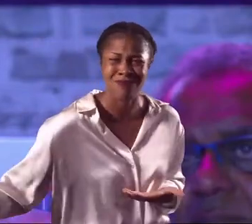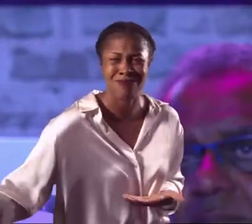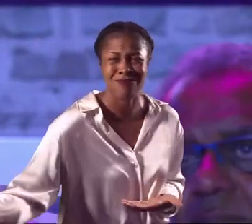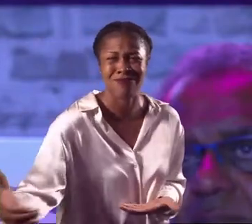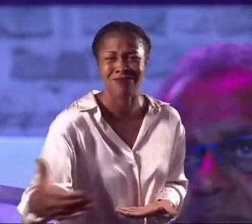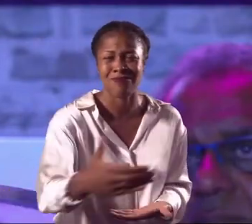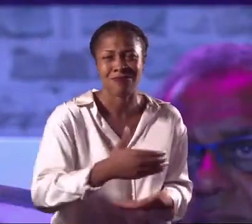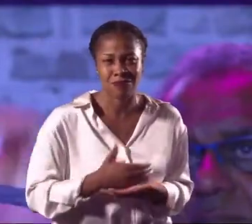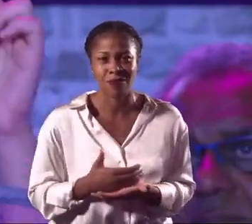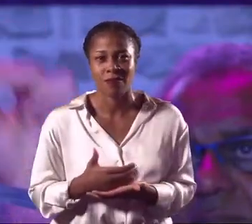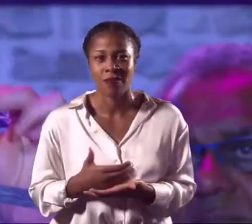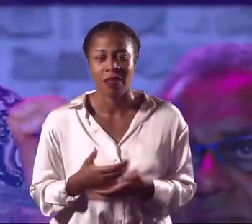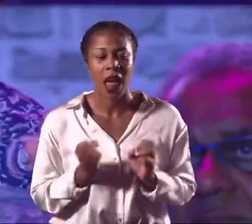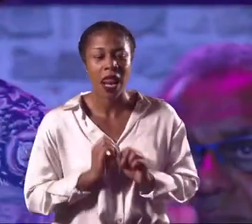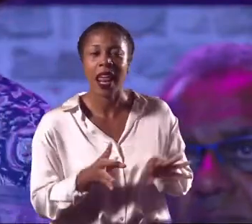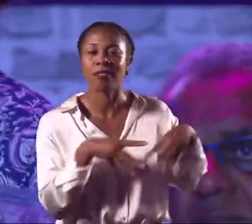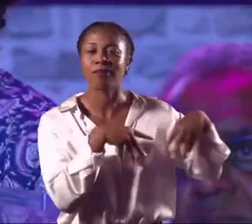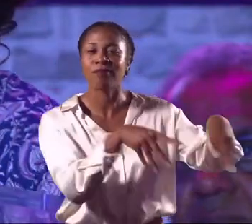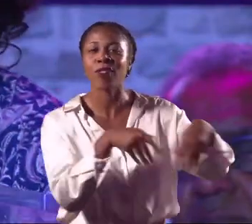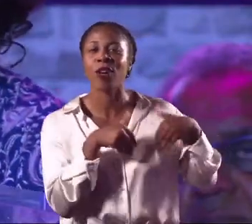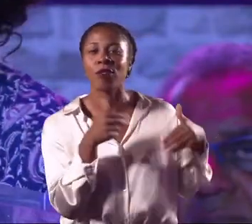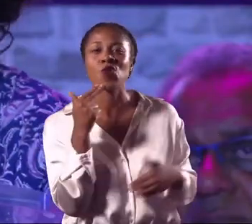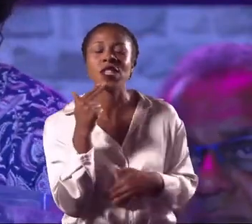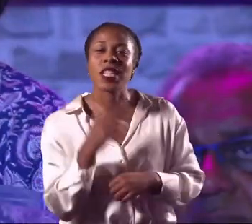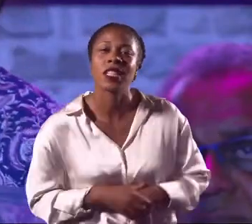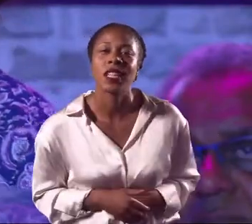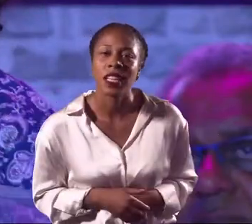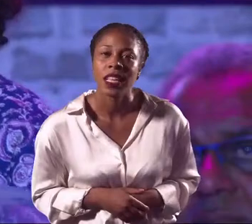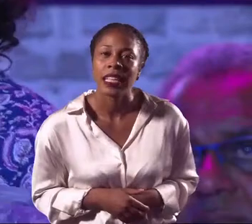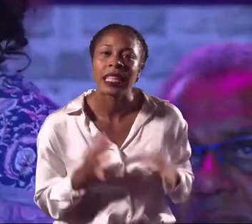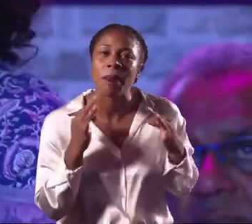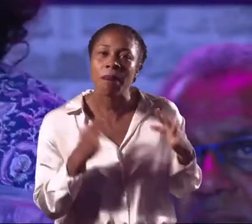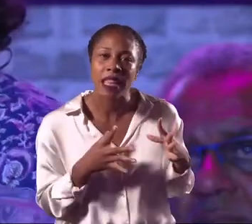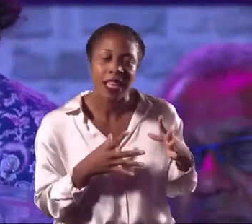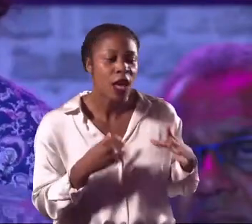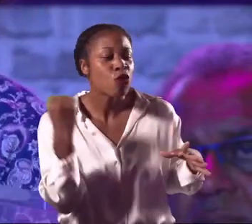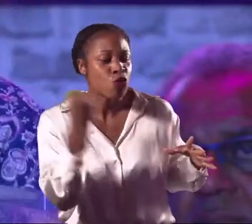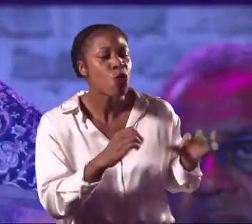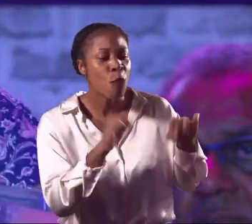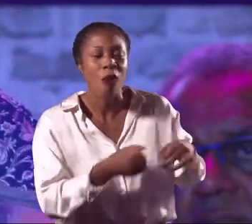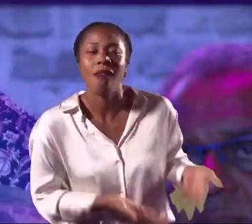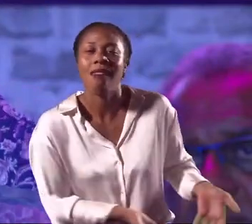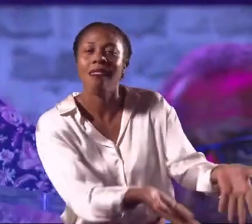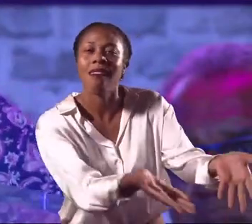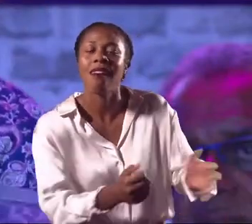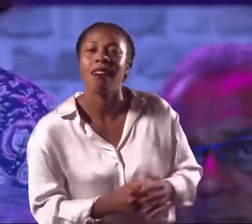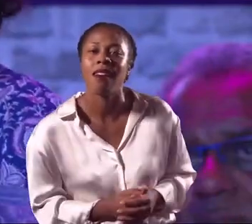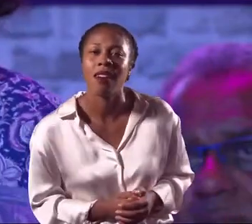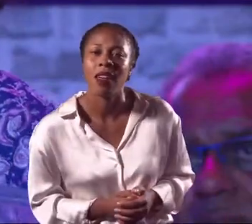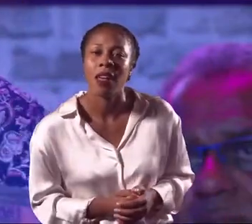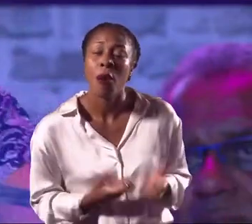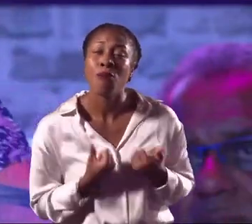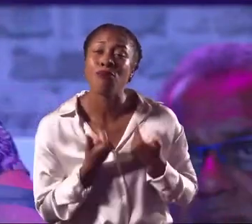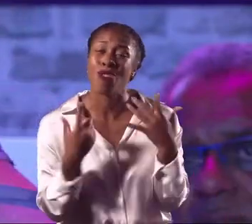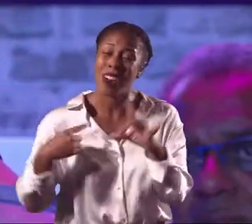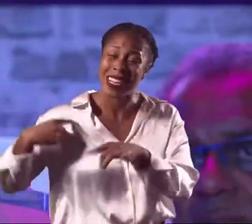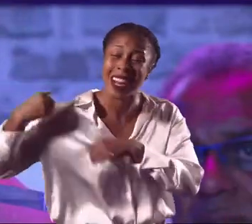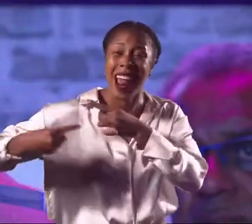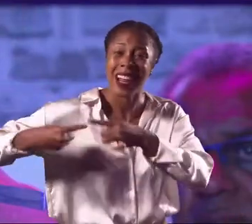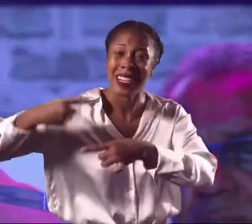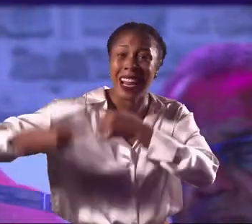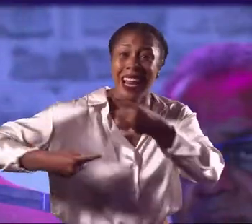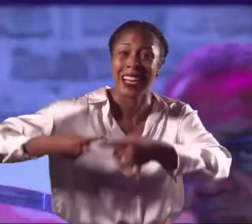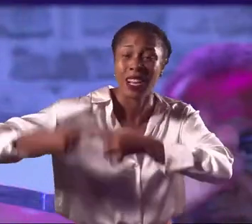de tuer à des milliers de Guadeloupéens et de Guadeloupéennes, qui ont empoisonné pour des générations